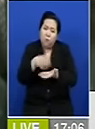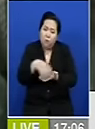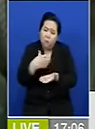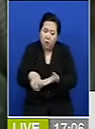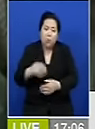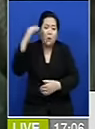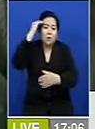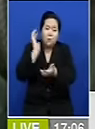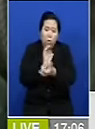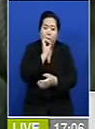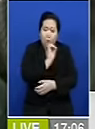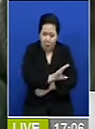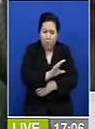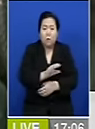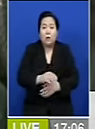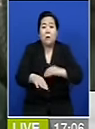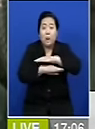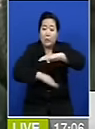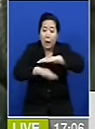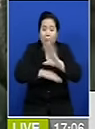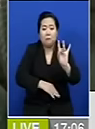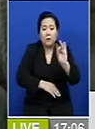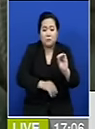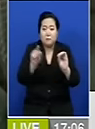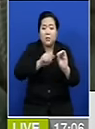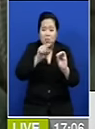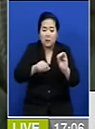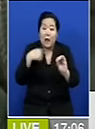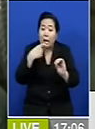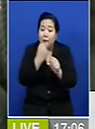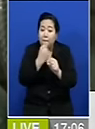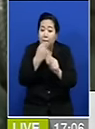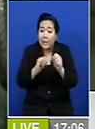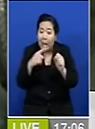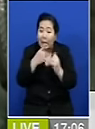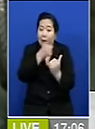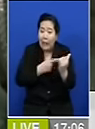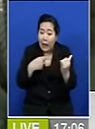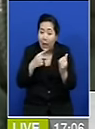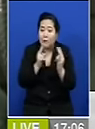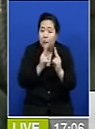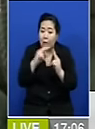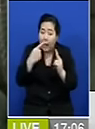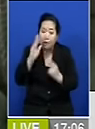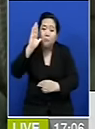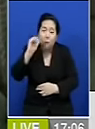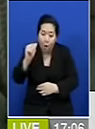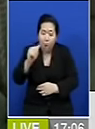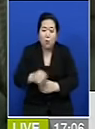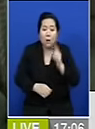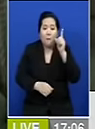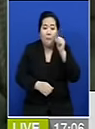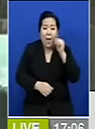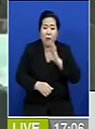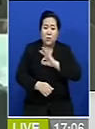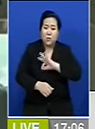ำรวจระบุเรื่องนี้บอกว่าหลักฐาน 80% ระบุว่าเป็นพ่อลงมือข่มขืนลูกแท้ๆส่วนตัวบอกว่